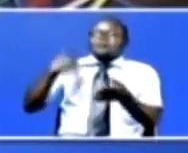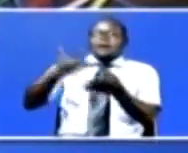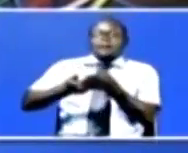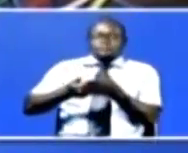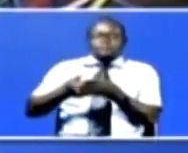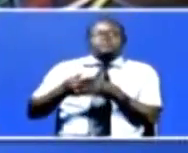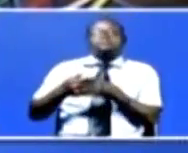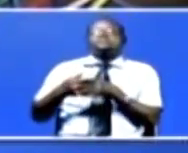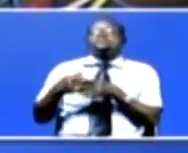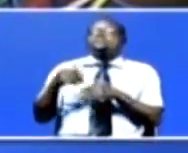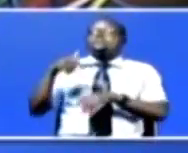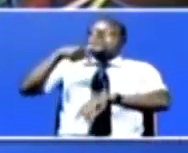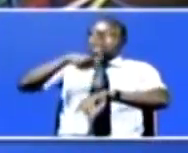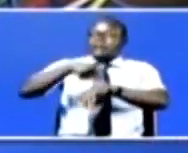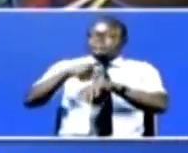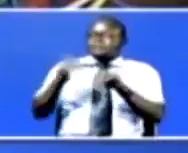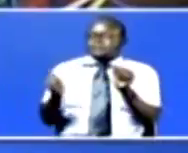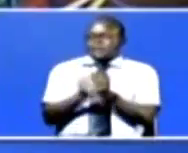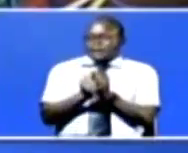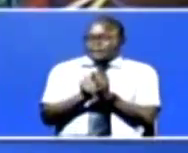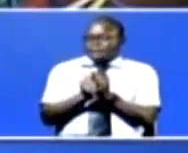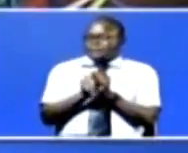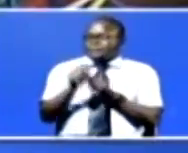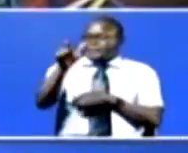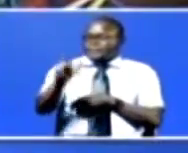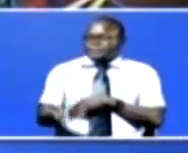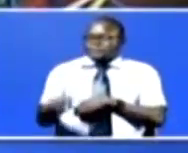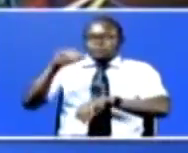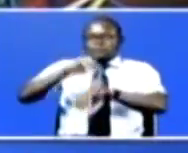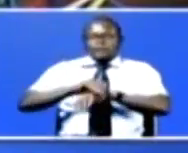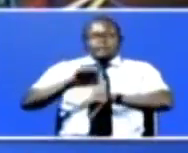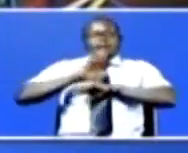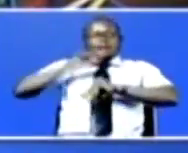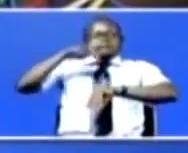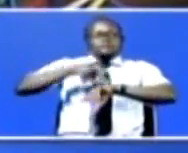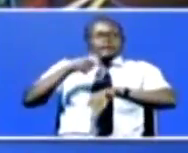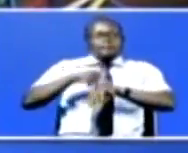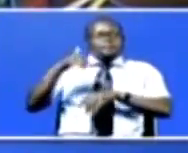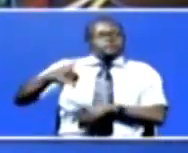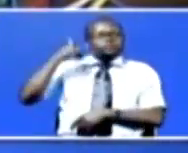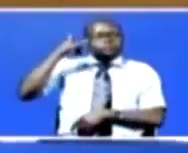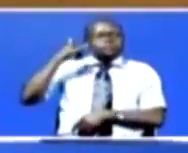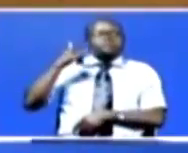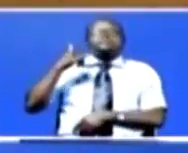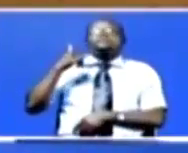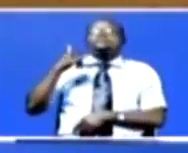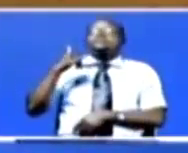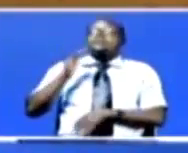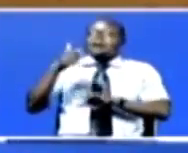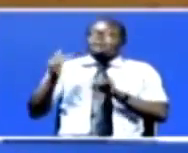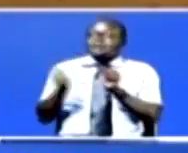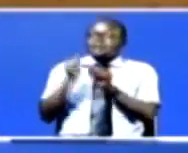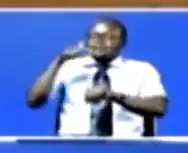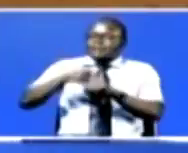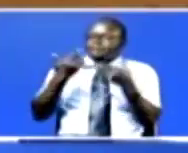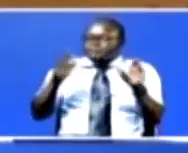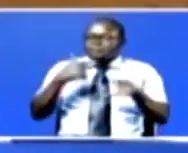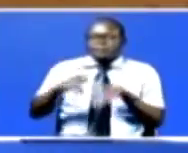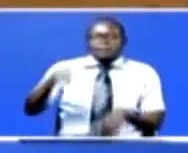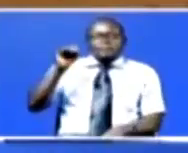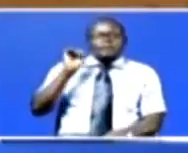times. Ndio huyo mtu anapata enough time ya kushika. Na hata after hiyo 10 times imeisha na akose kushika